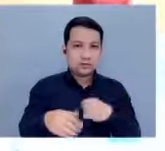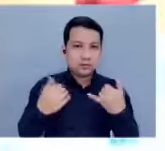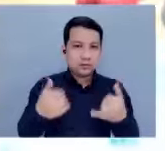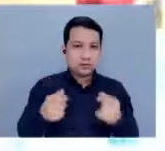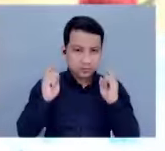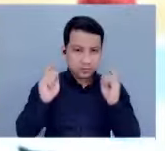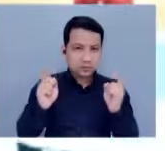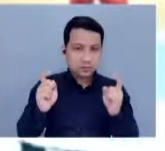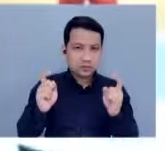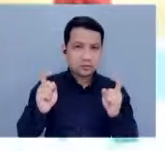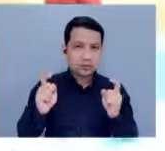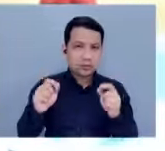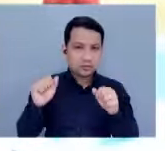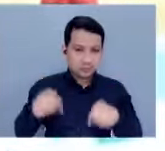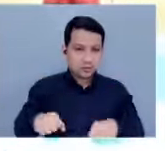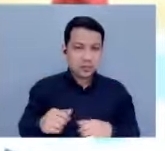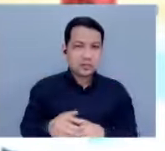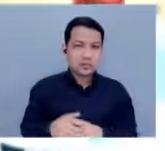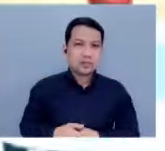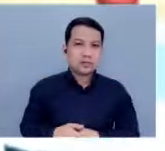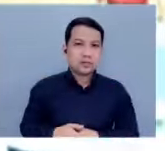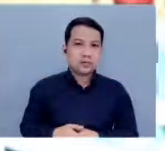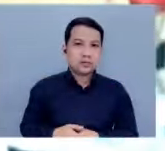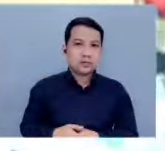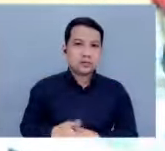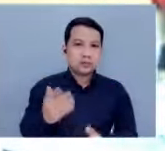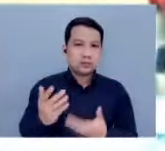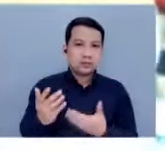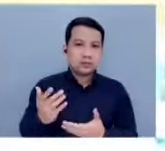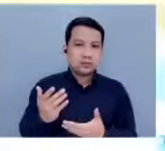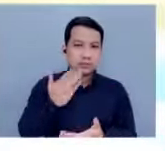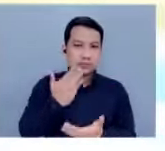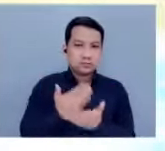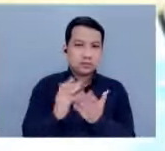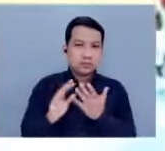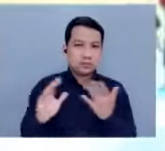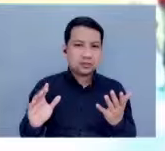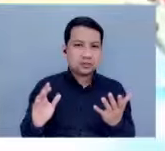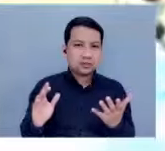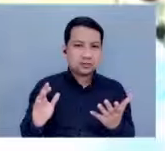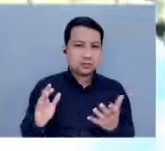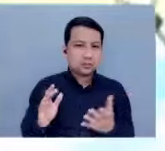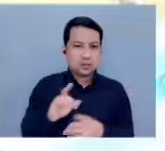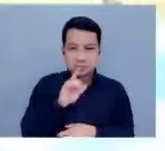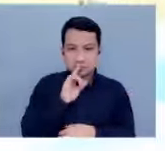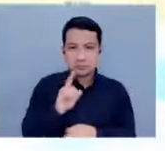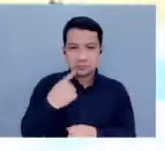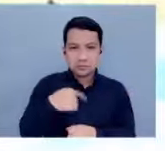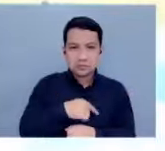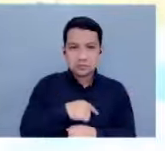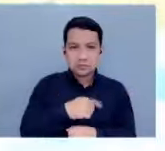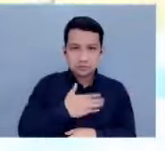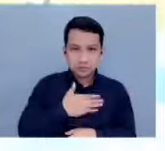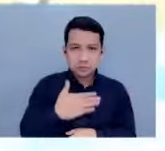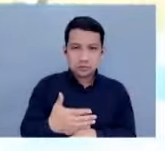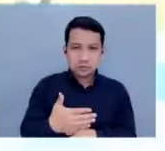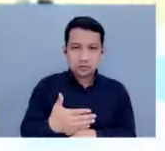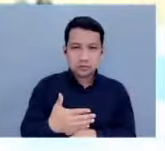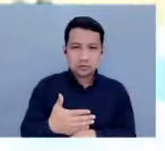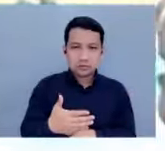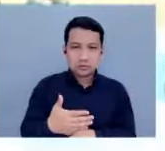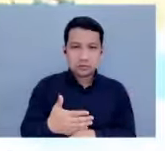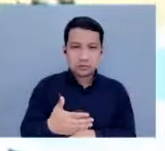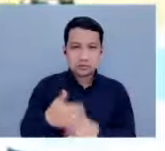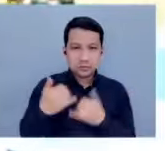them. And we have a good lineup, so the guys are really committed to play